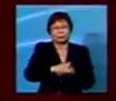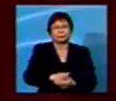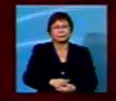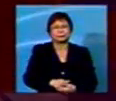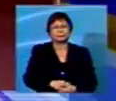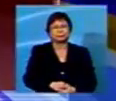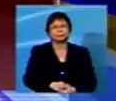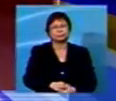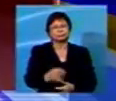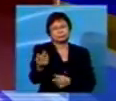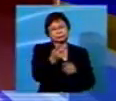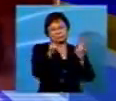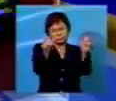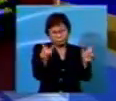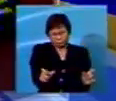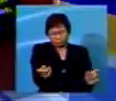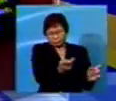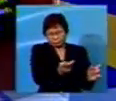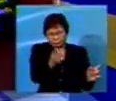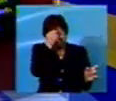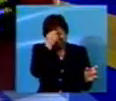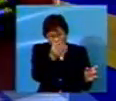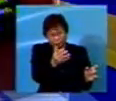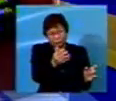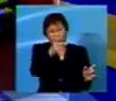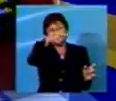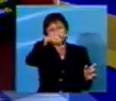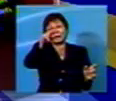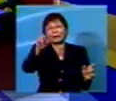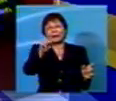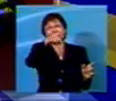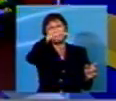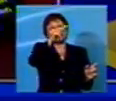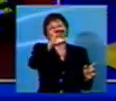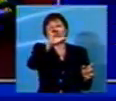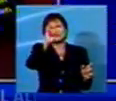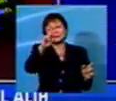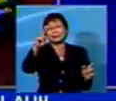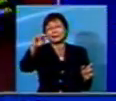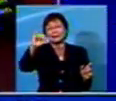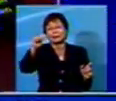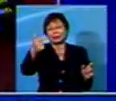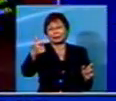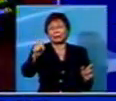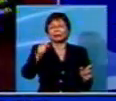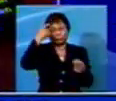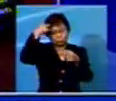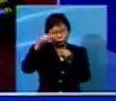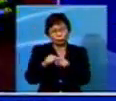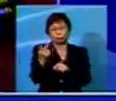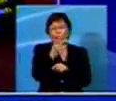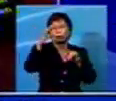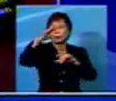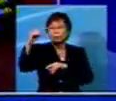ini kedua-dua pihak juga dimaklumkan bahawa Puncak Niaga holdings berhad bersetuju untuk dua buah Syarikat konsesi air